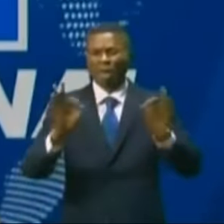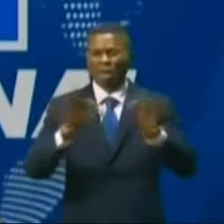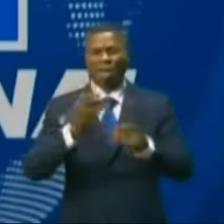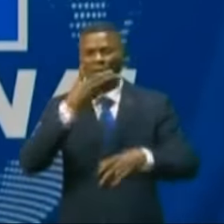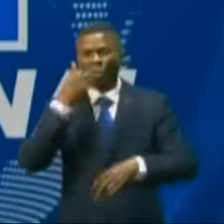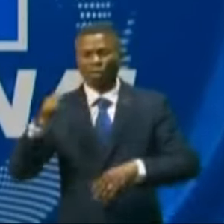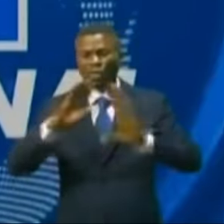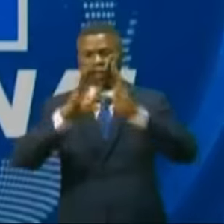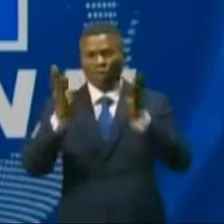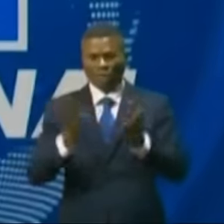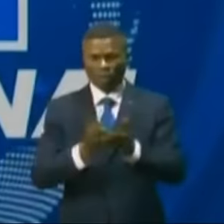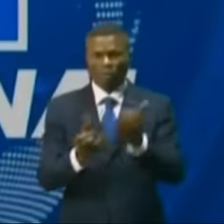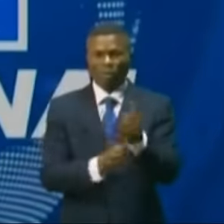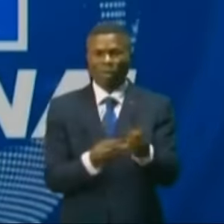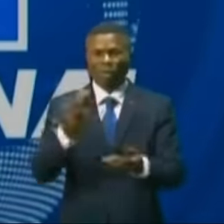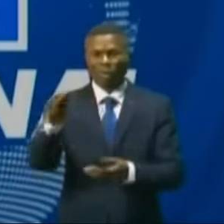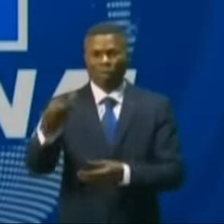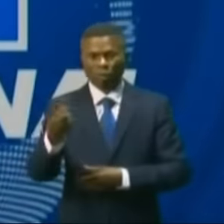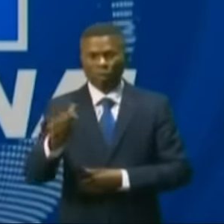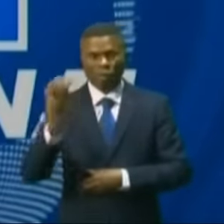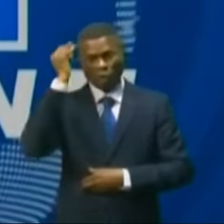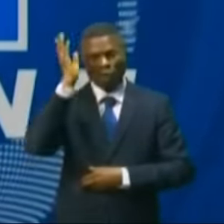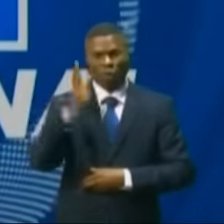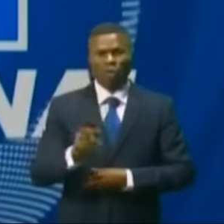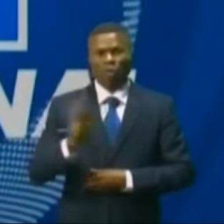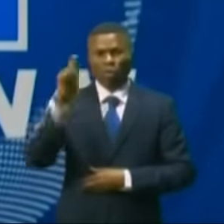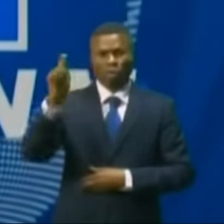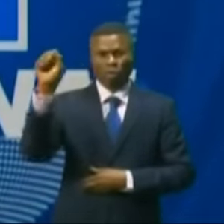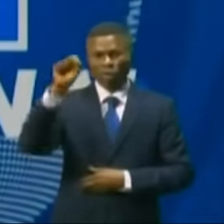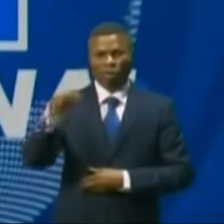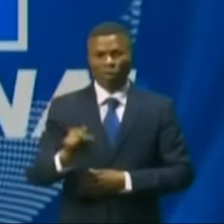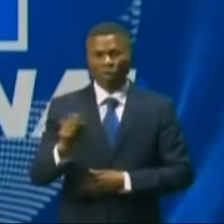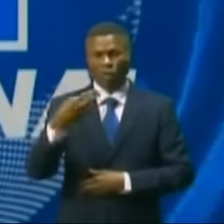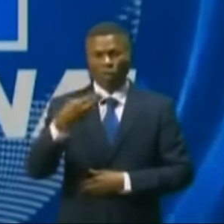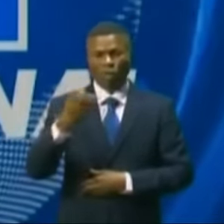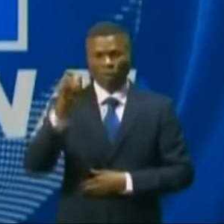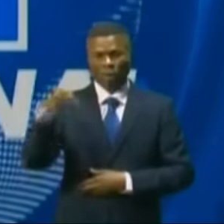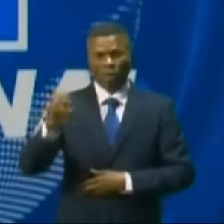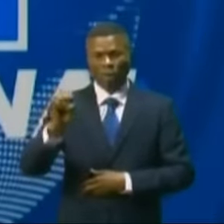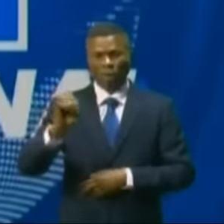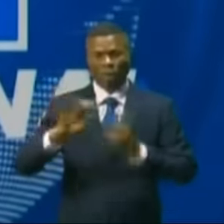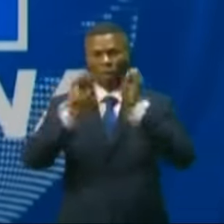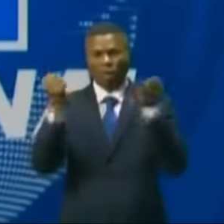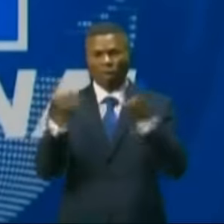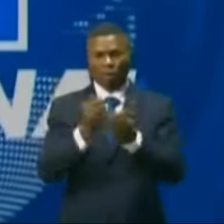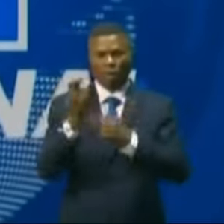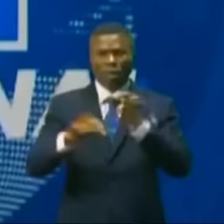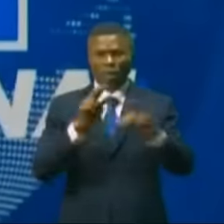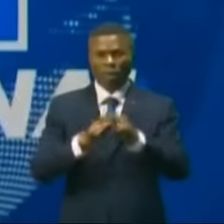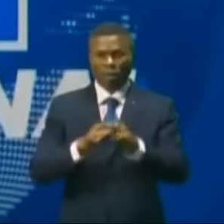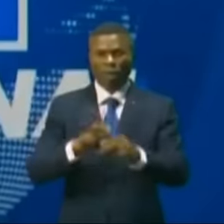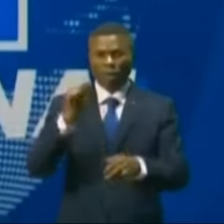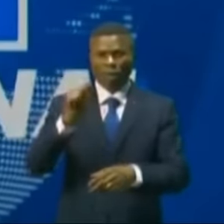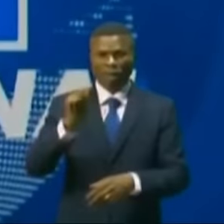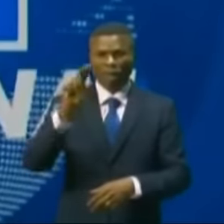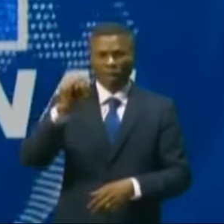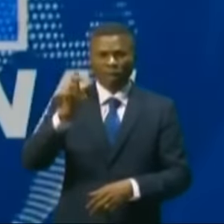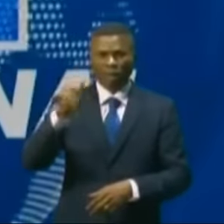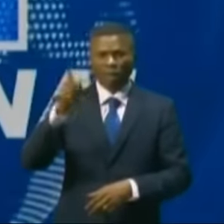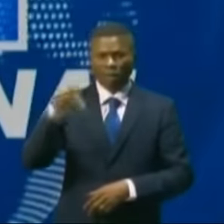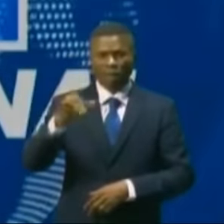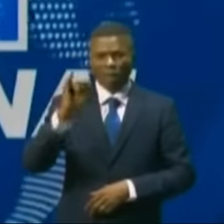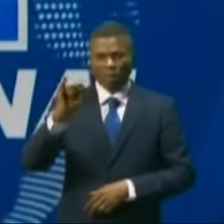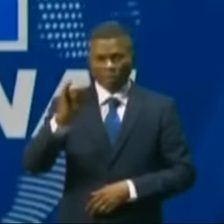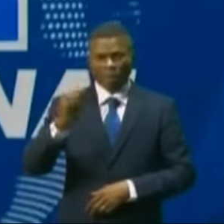toutes les bourses. Le gouverneur de la Tchopo et le directeur général de l'Agence congolaise de promotions immobilières ont eu